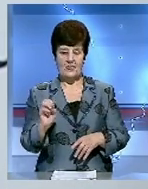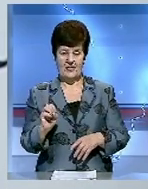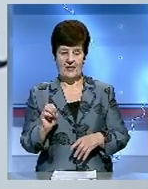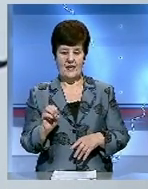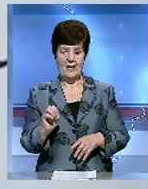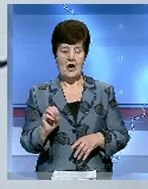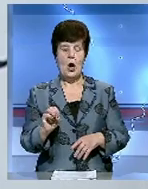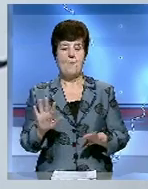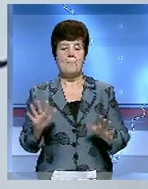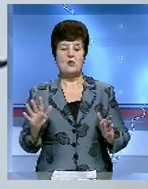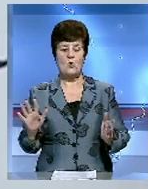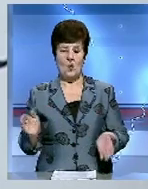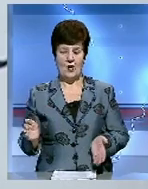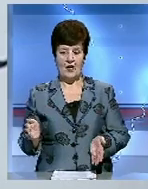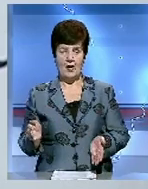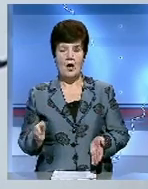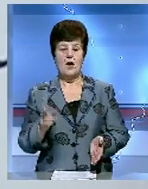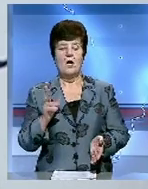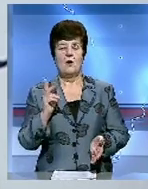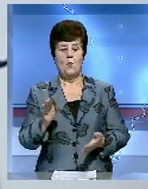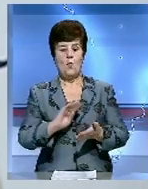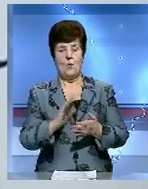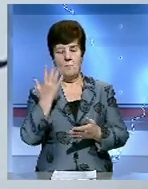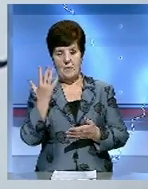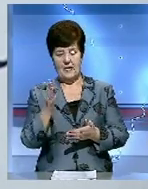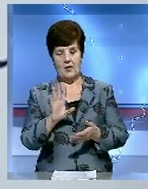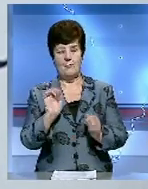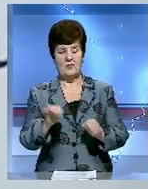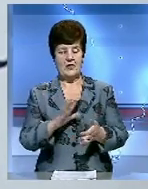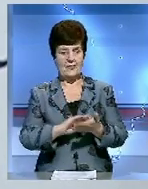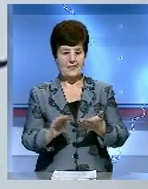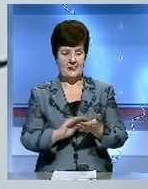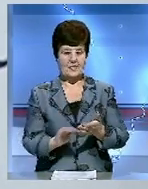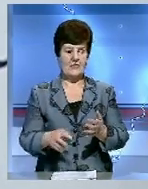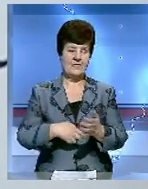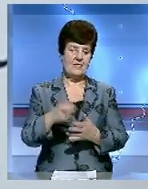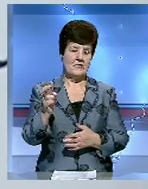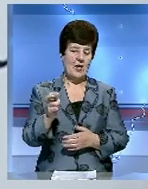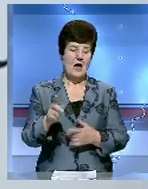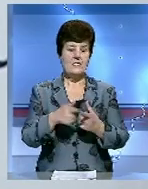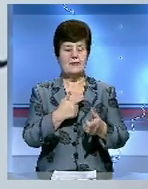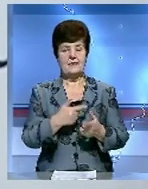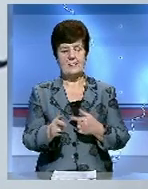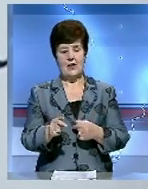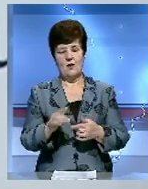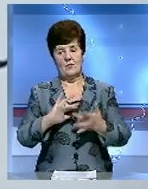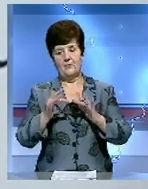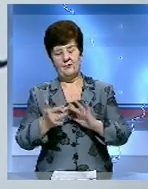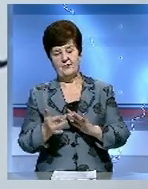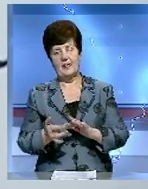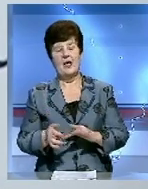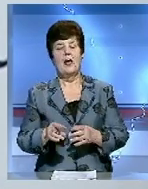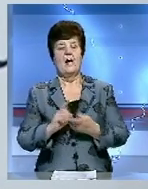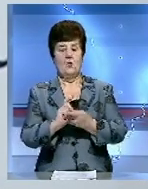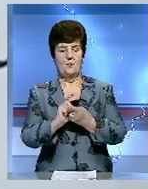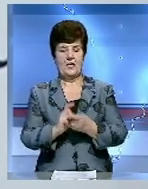mijloc, cu mână puteți să scrieți, puteți să ne trimiteți un e-mail. Luptați pentru drepturile